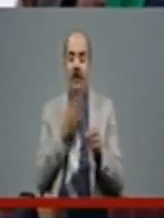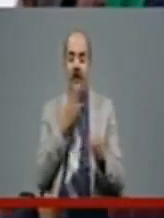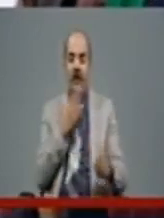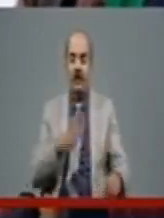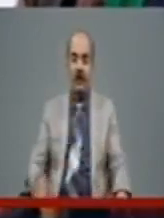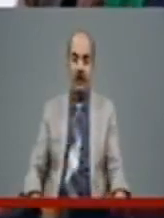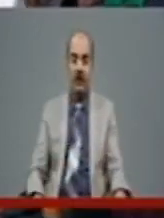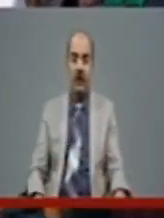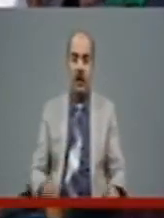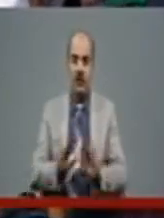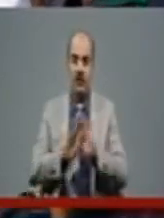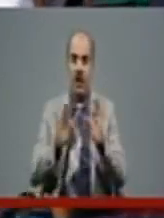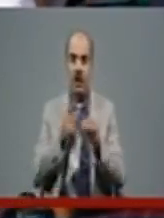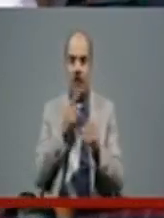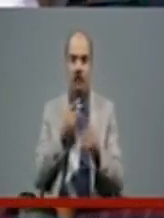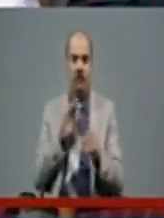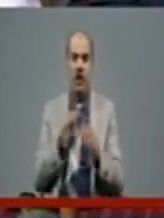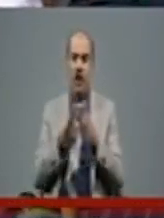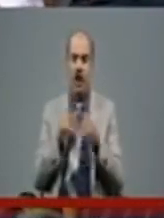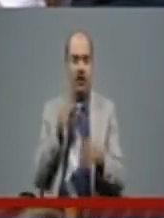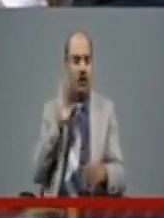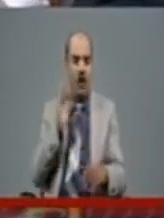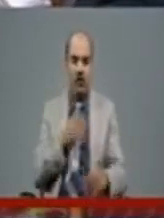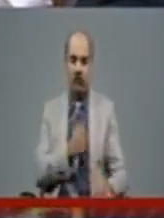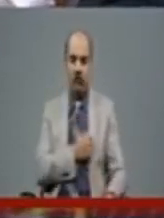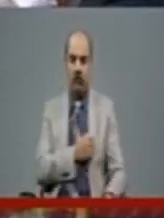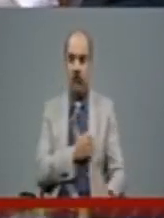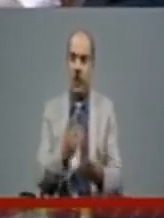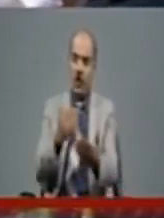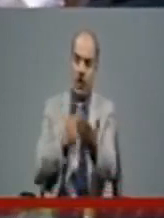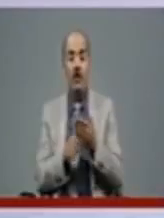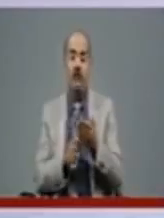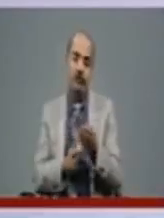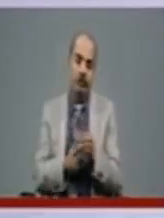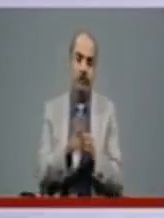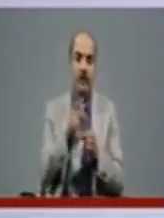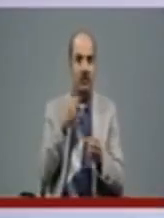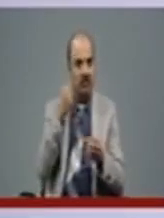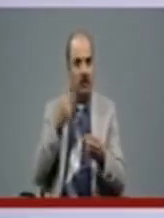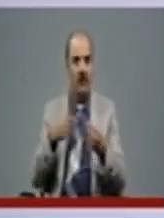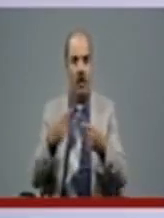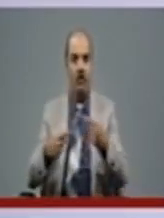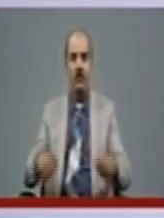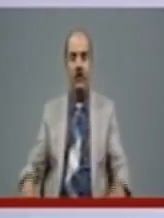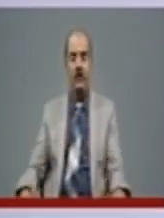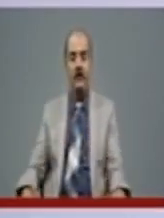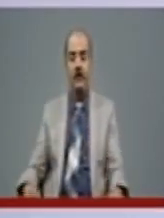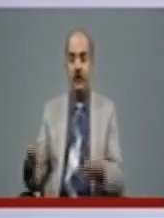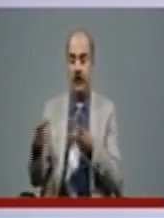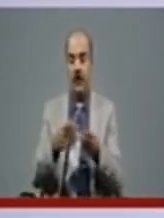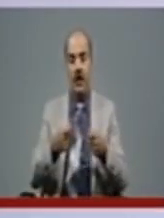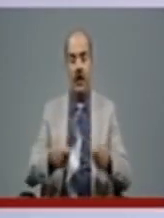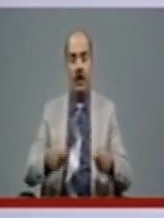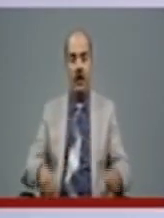دوله وتشكيل سوق افريقيه موحده قوامها مليار و300 مليون نسمه.